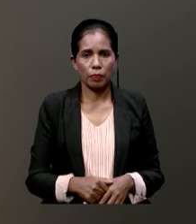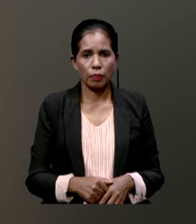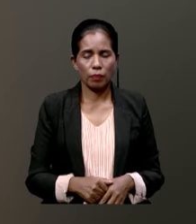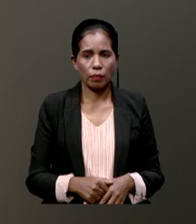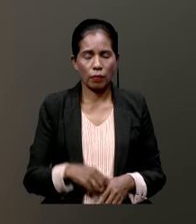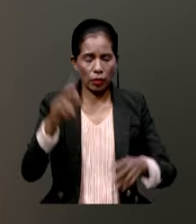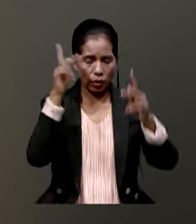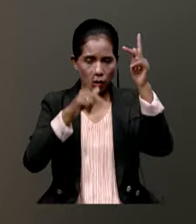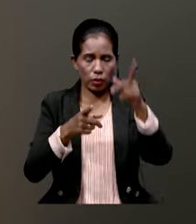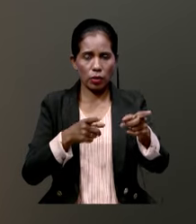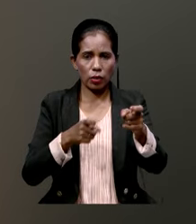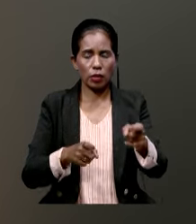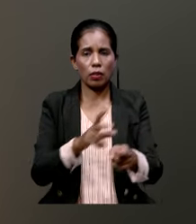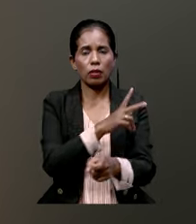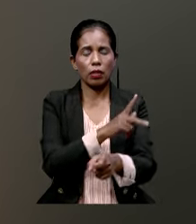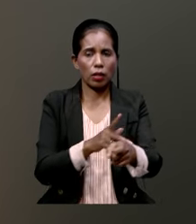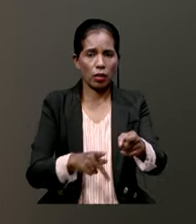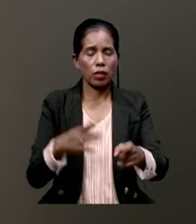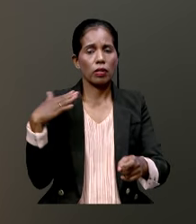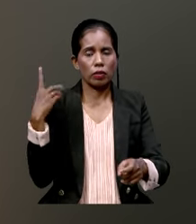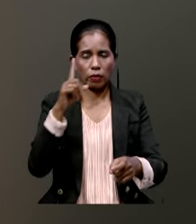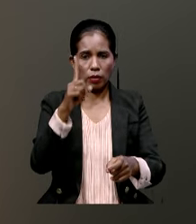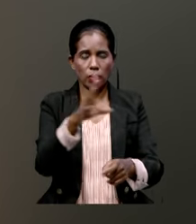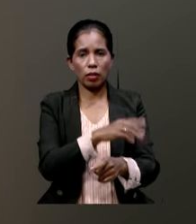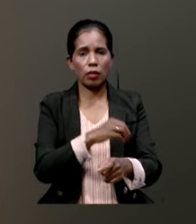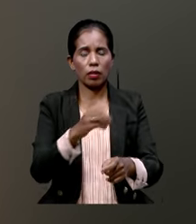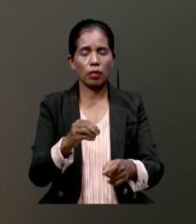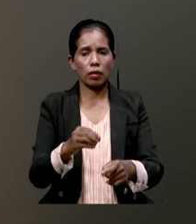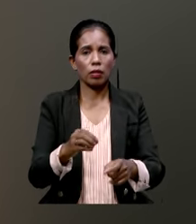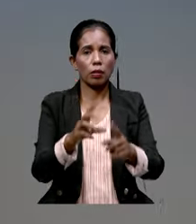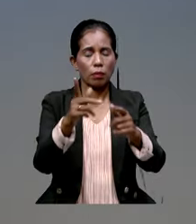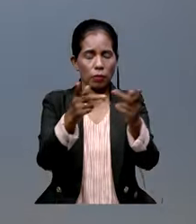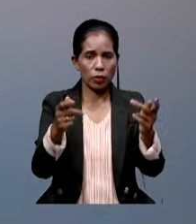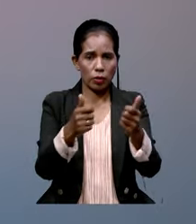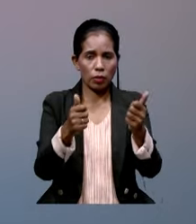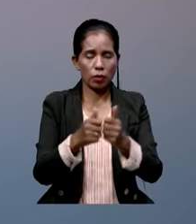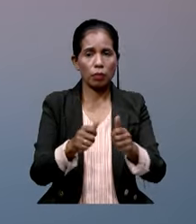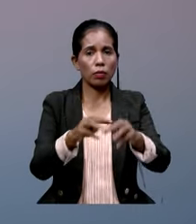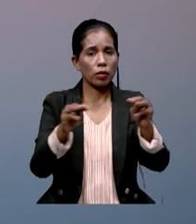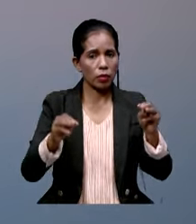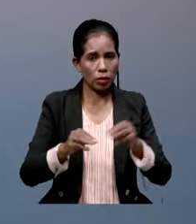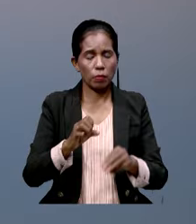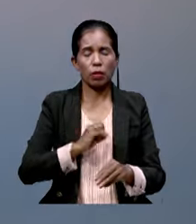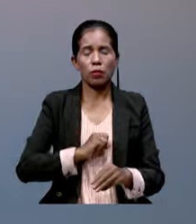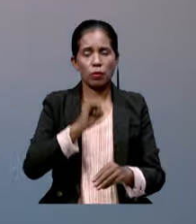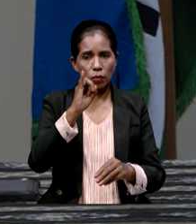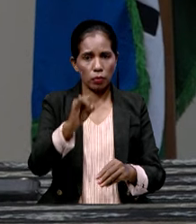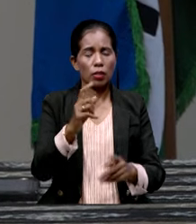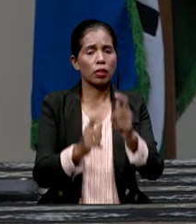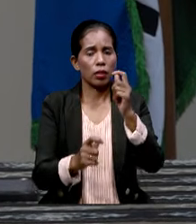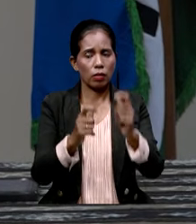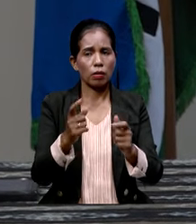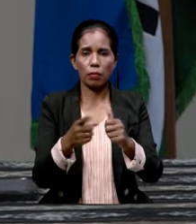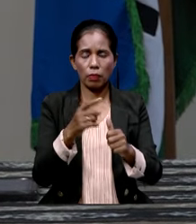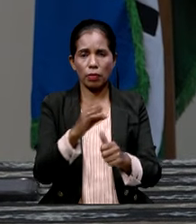Caso tirucanec joven ida honaran jardo ia aldea vetaba suku beseu pos administrativo tilomar municipio covalima finalesne tribunal primera